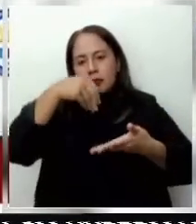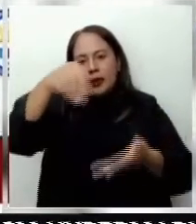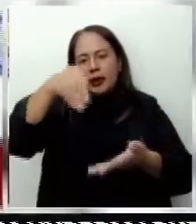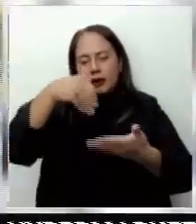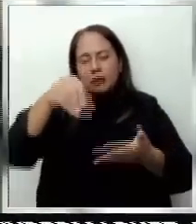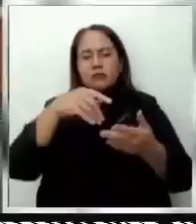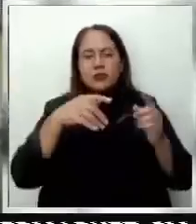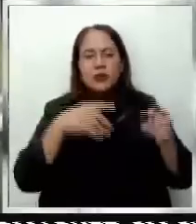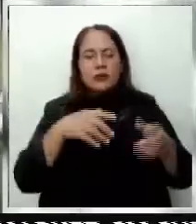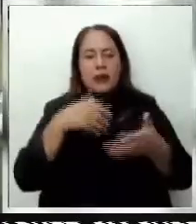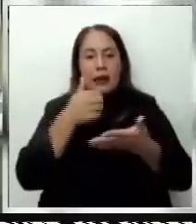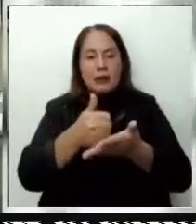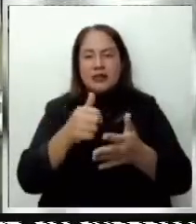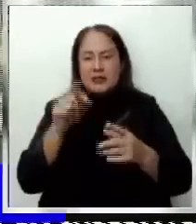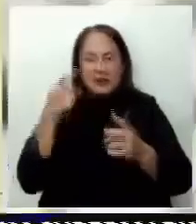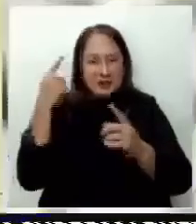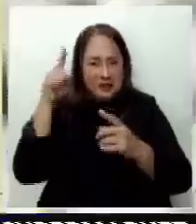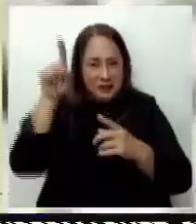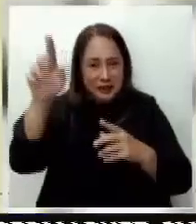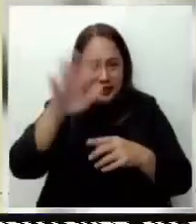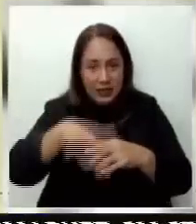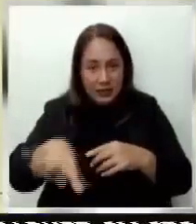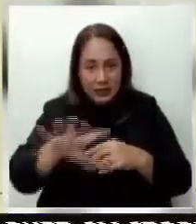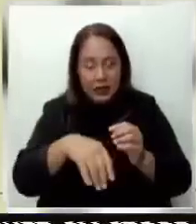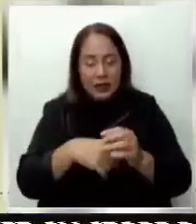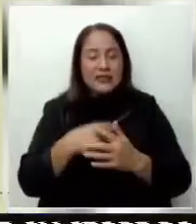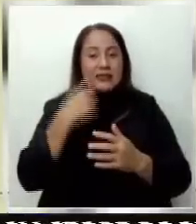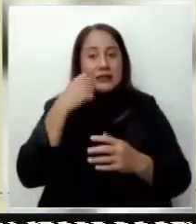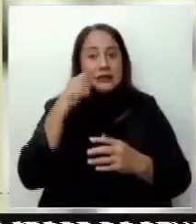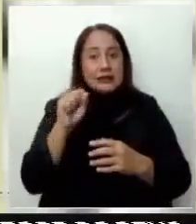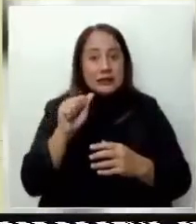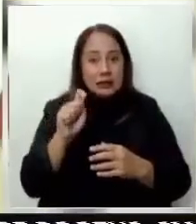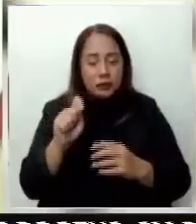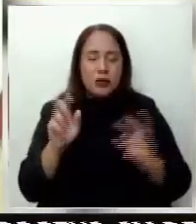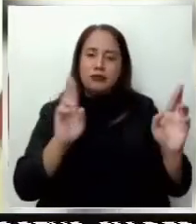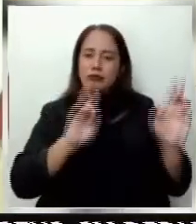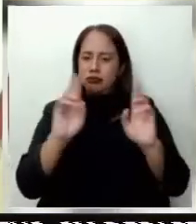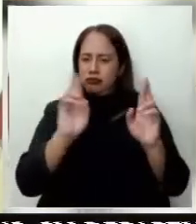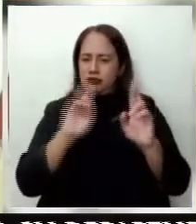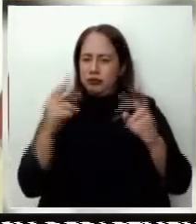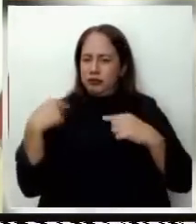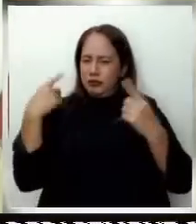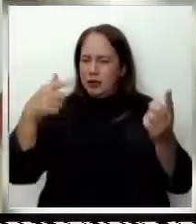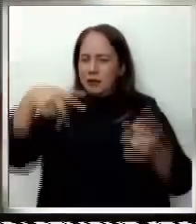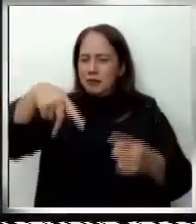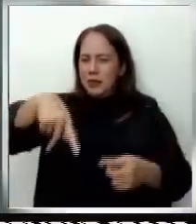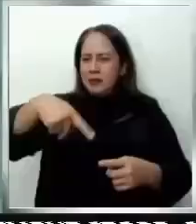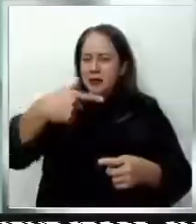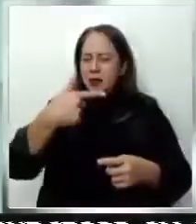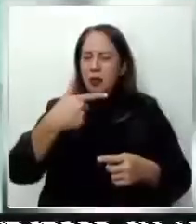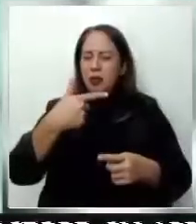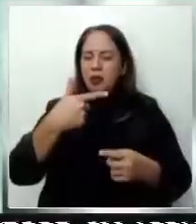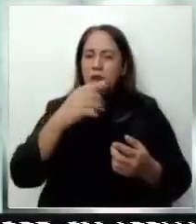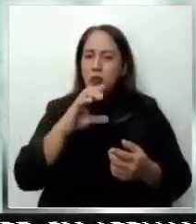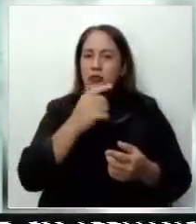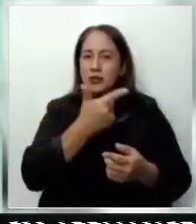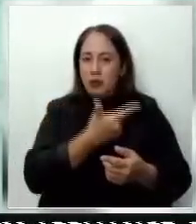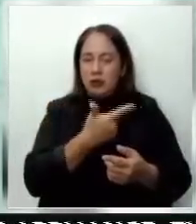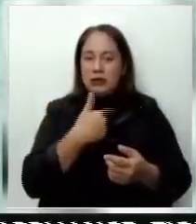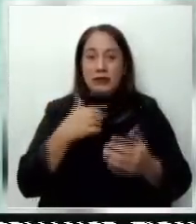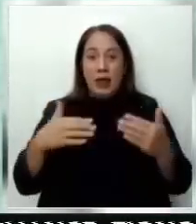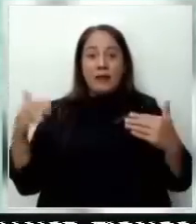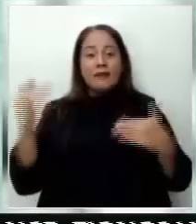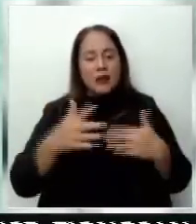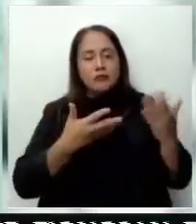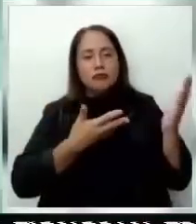isolated areas. Dito pang nakaraang Sabado, naka-full alert ng Philippine Coast Guard na may advanced deployment na rin. Maigpit daw na ipatutupad